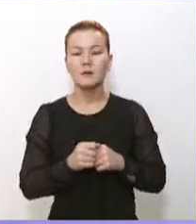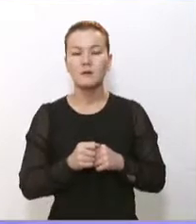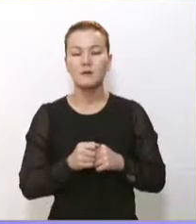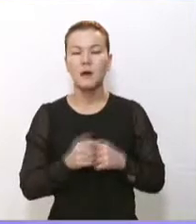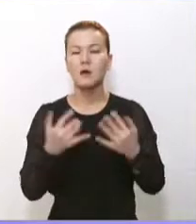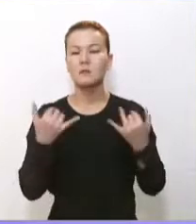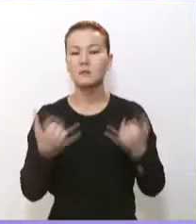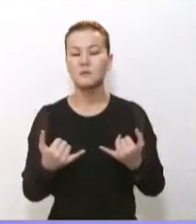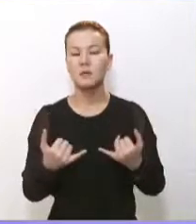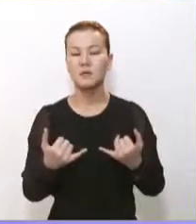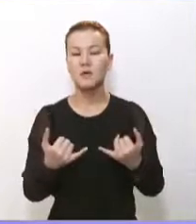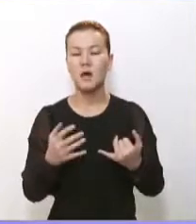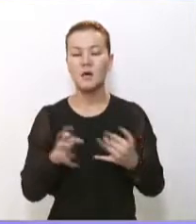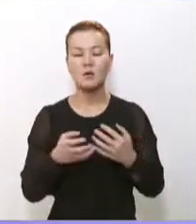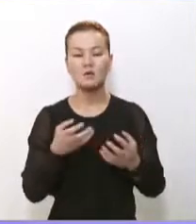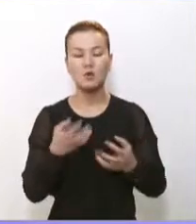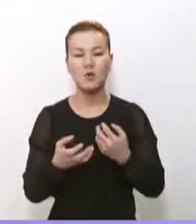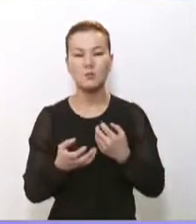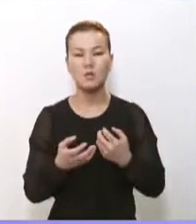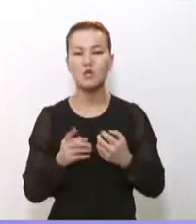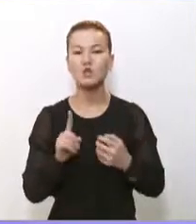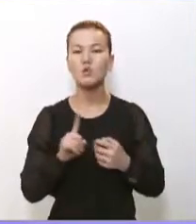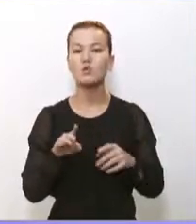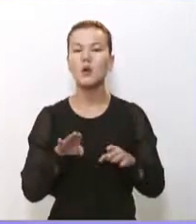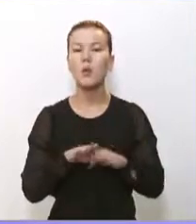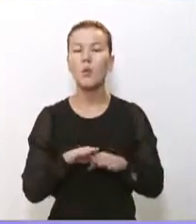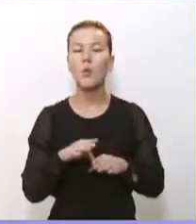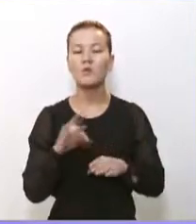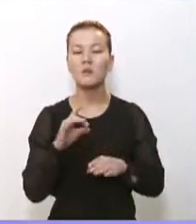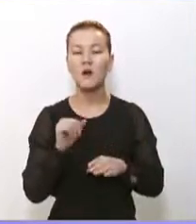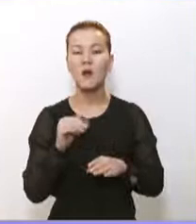Ну а теперь разберемся, что такое